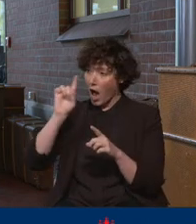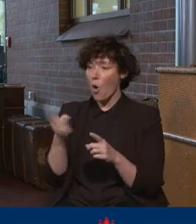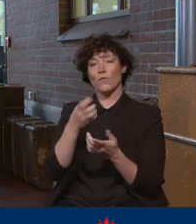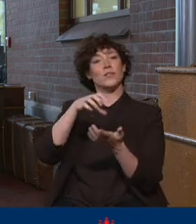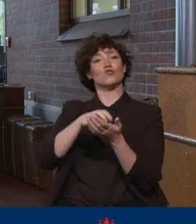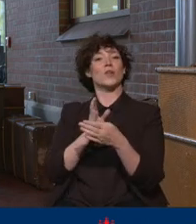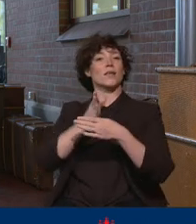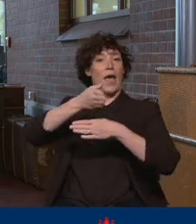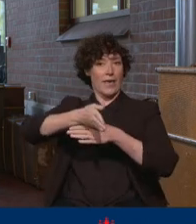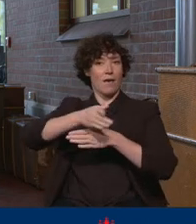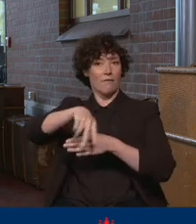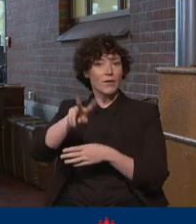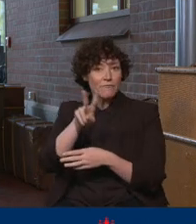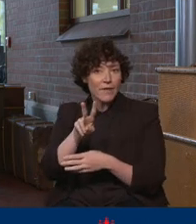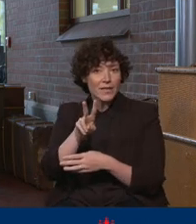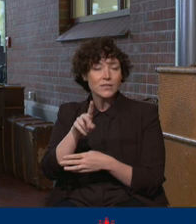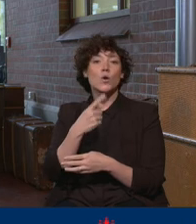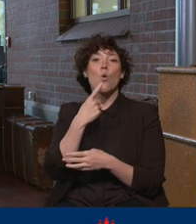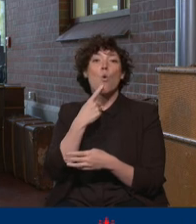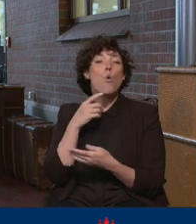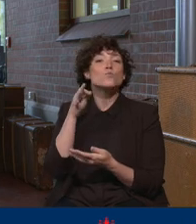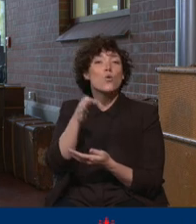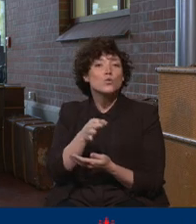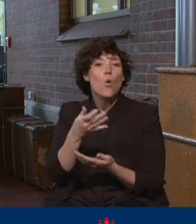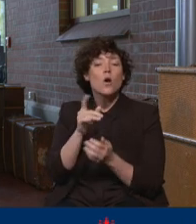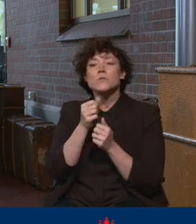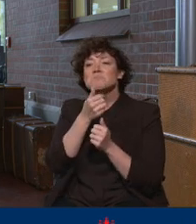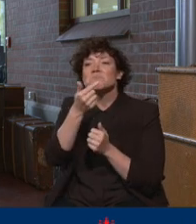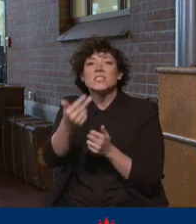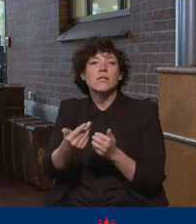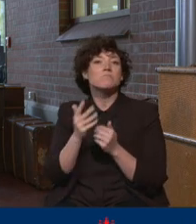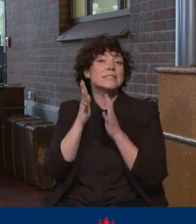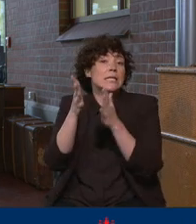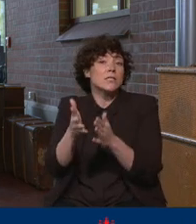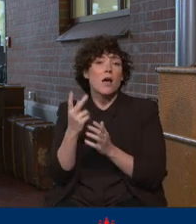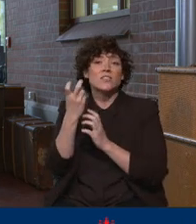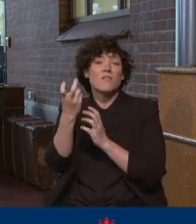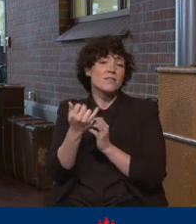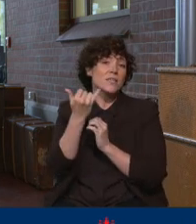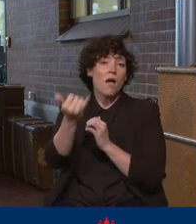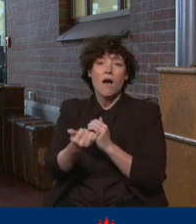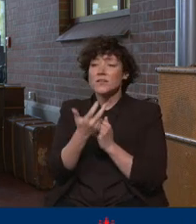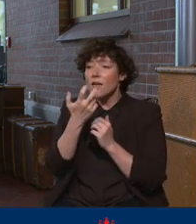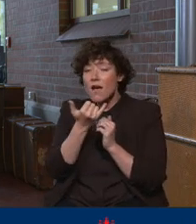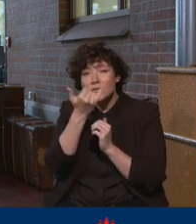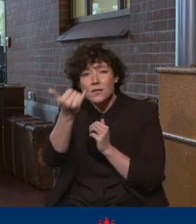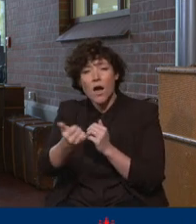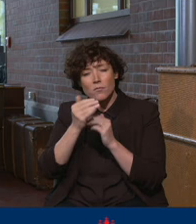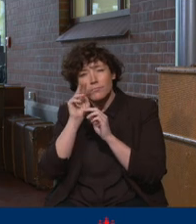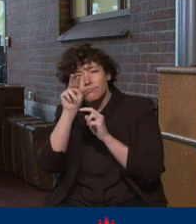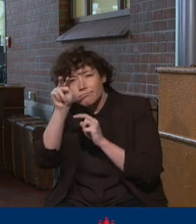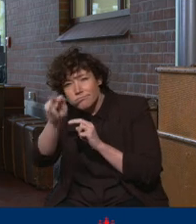an der veddel in rothenburgsort in den kommenden jahren zehn jahren 20 jahren 30 jahren beschäftigen sondern das sie